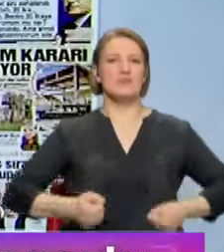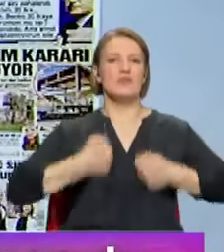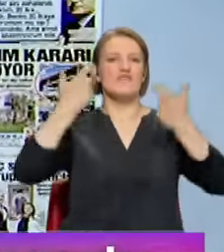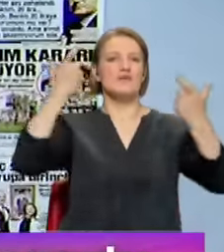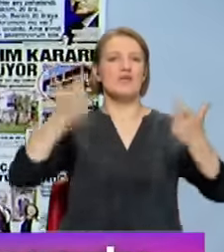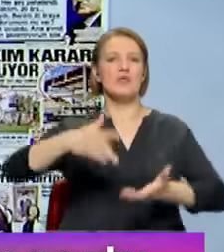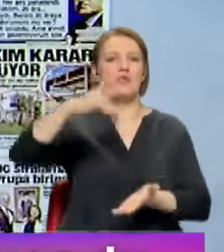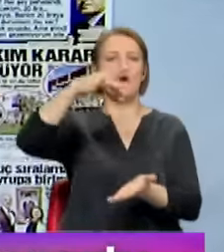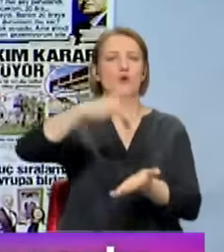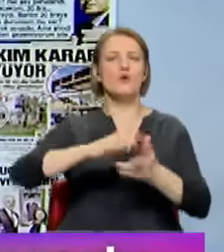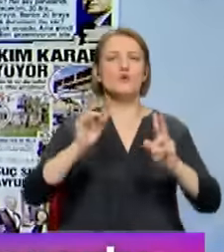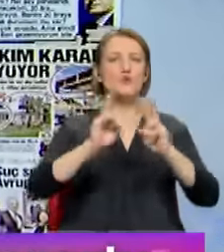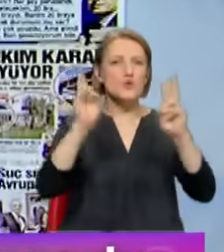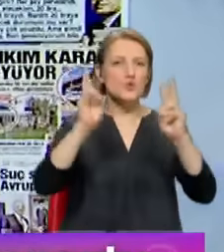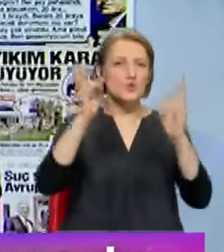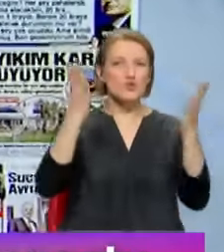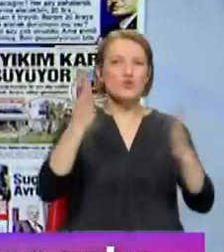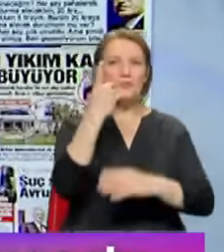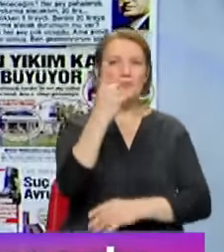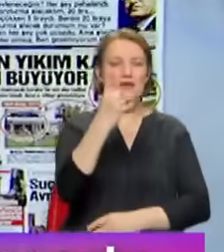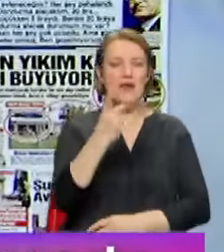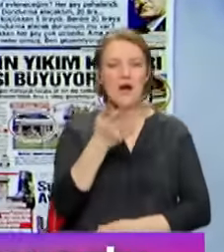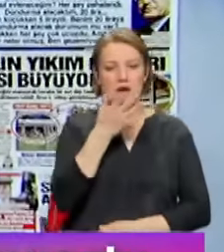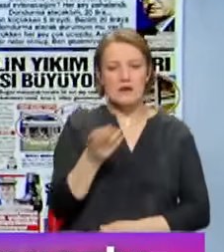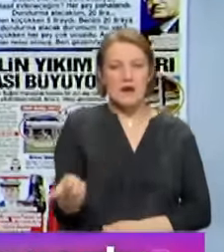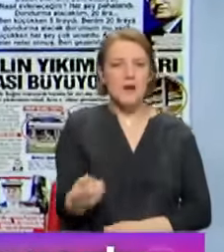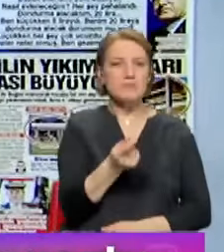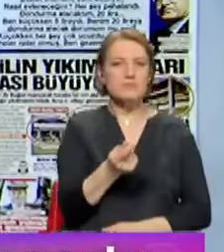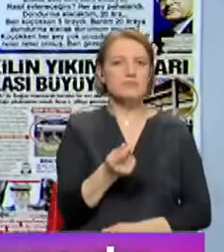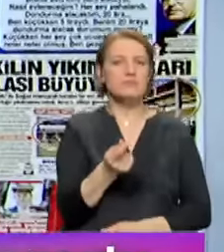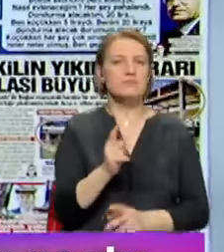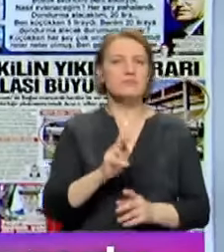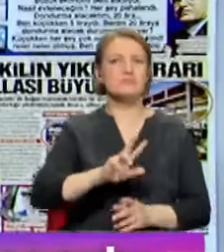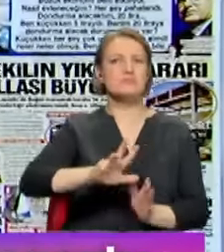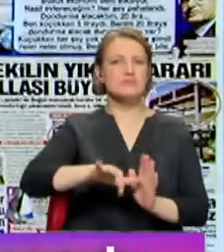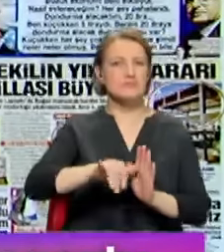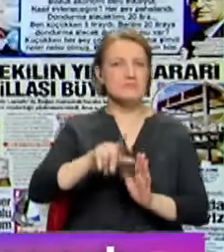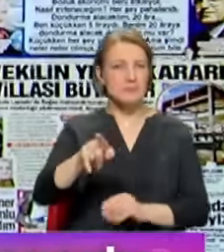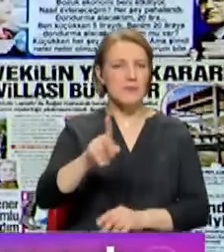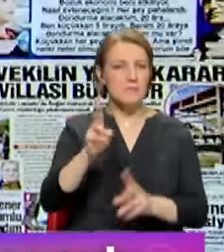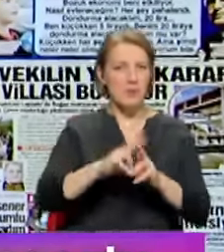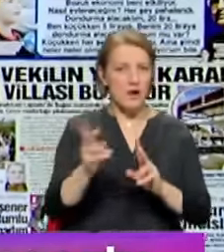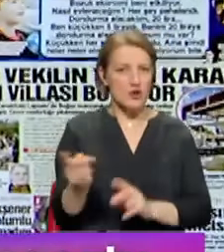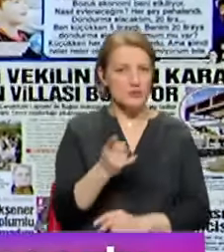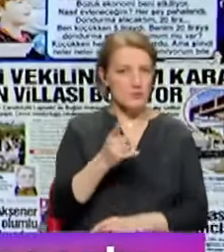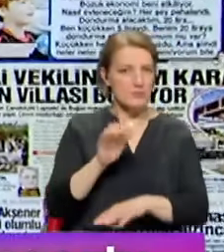kentin göbeğinde gündüz vakti bir kapkaç girişimi. Acaba polisten kaçabildiler mi?